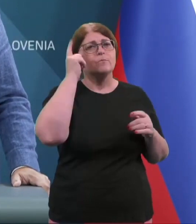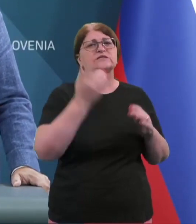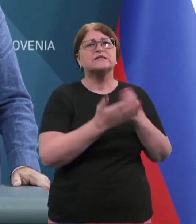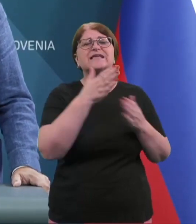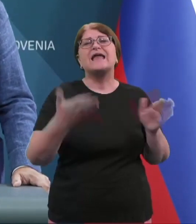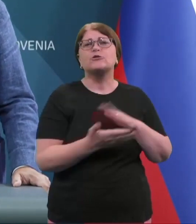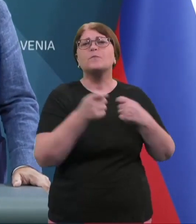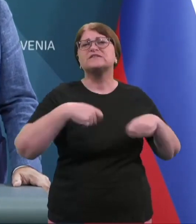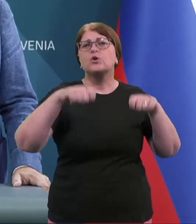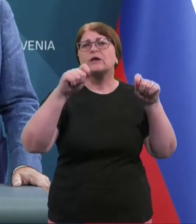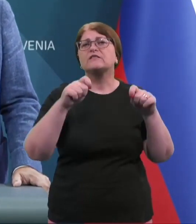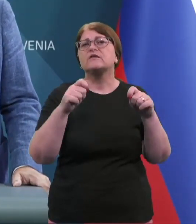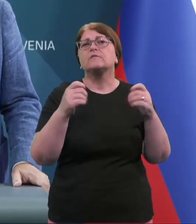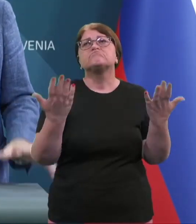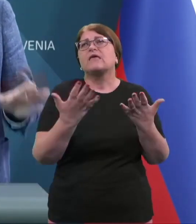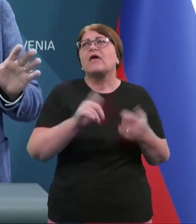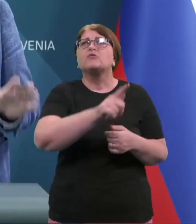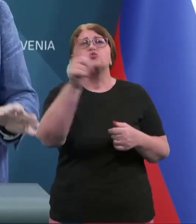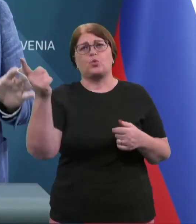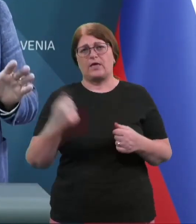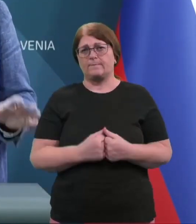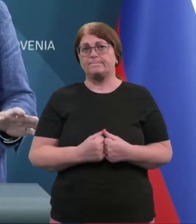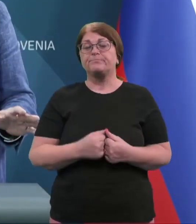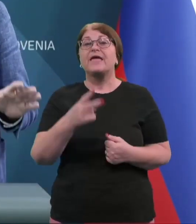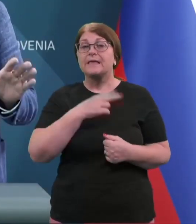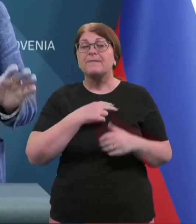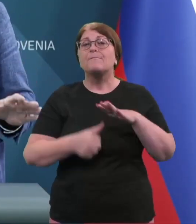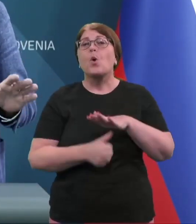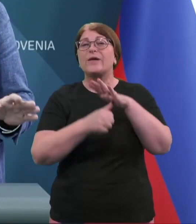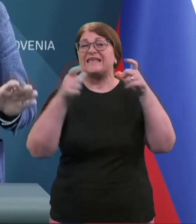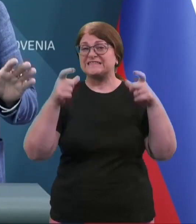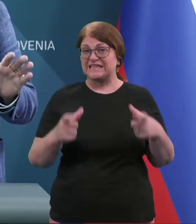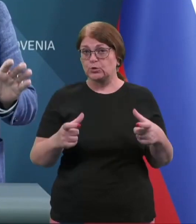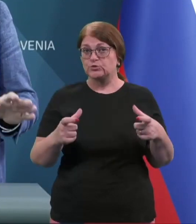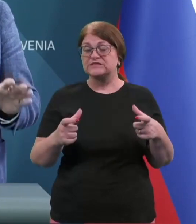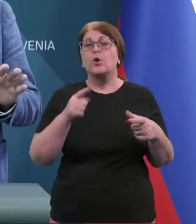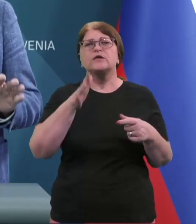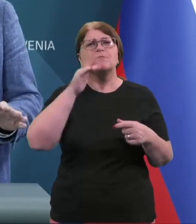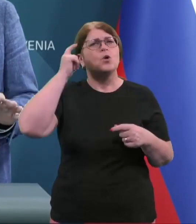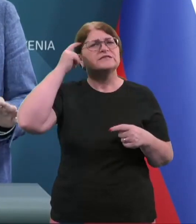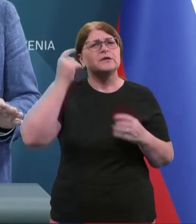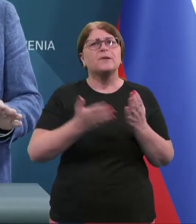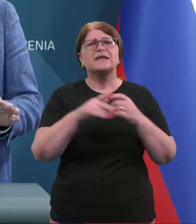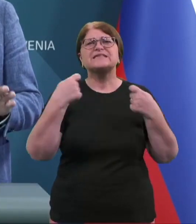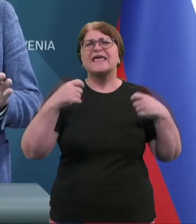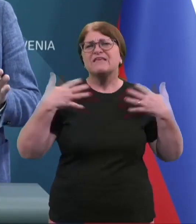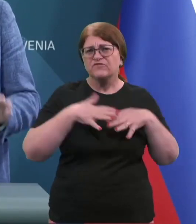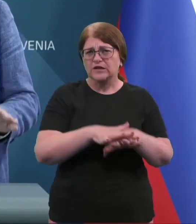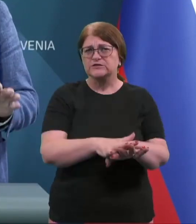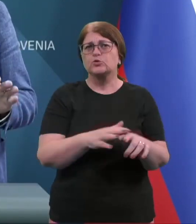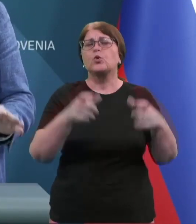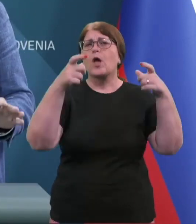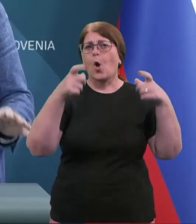nadomestno gradnjo na drugi lokaciji. Se pravi, imamo institucijo, ki bo skrbela za infrastrukturo